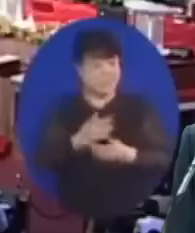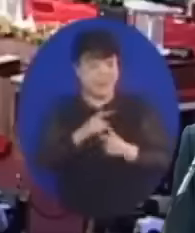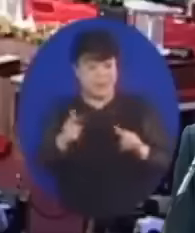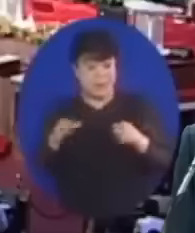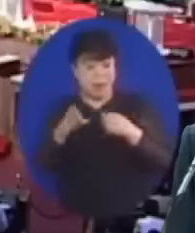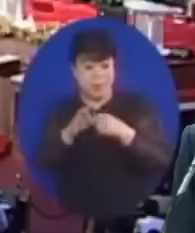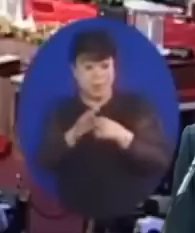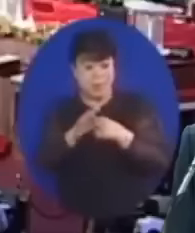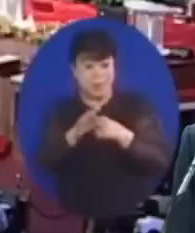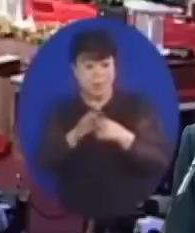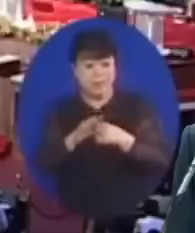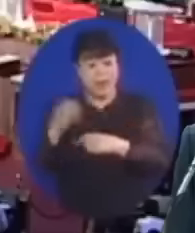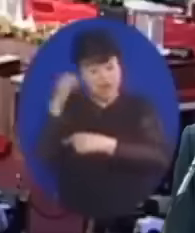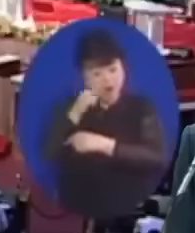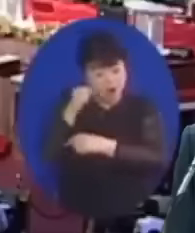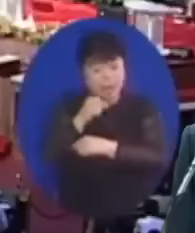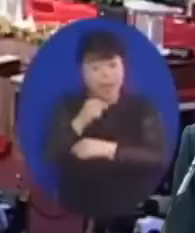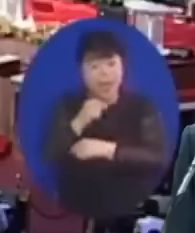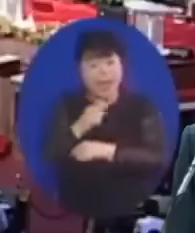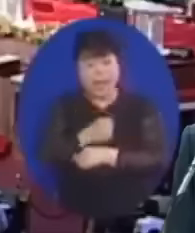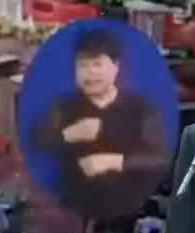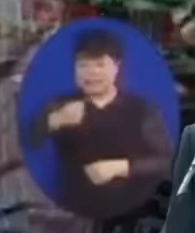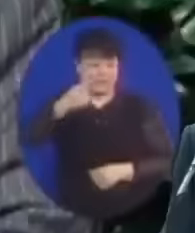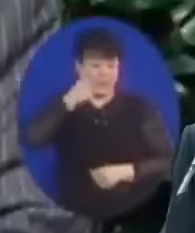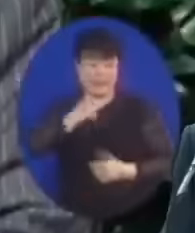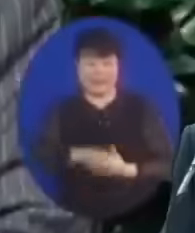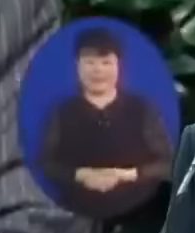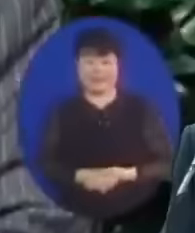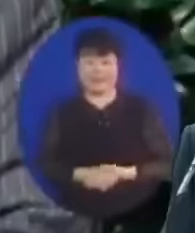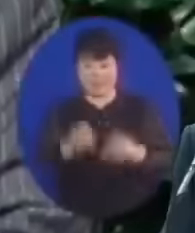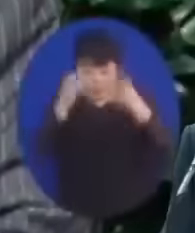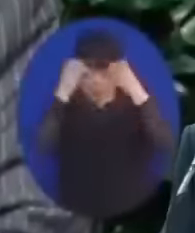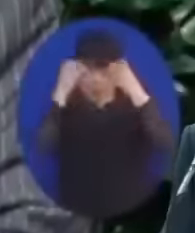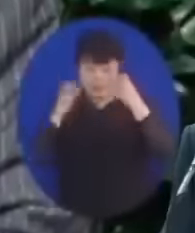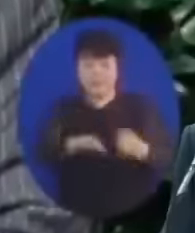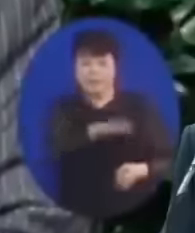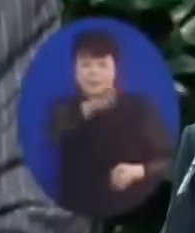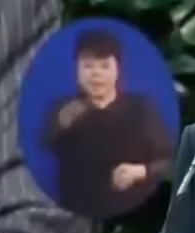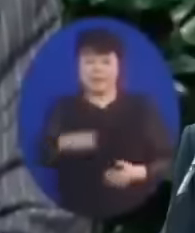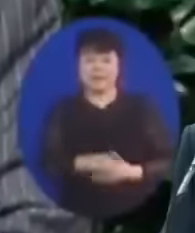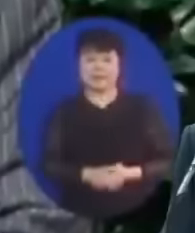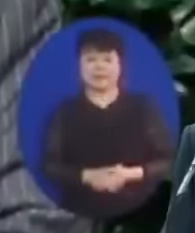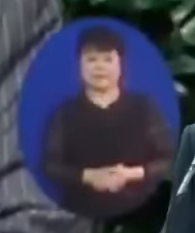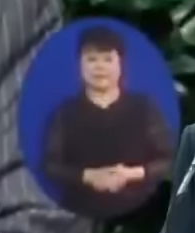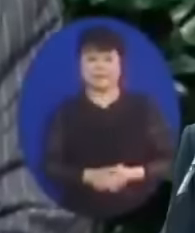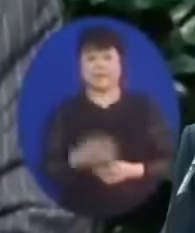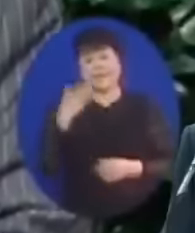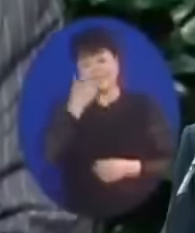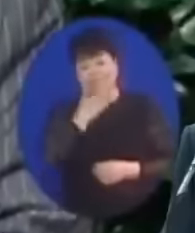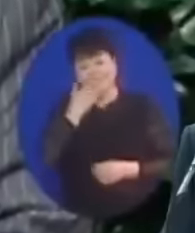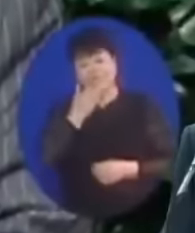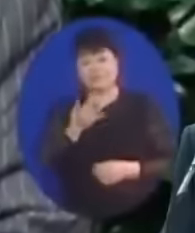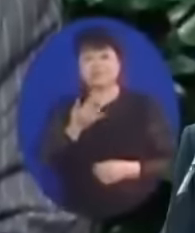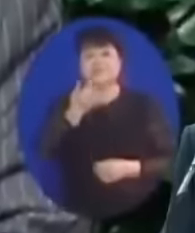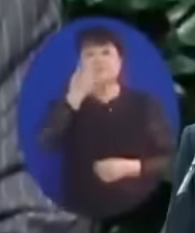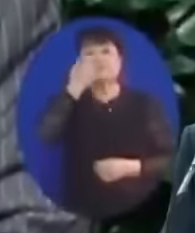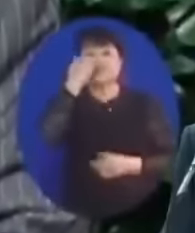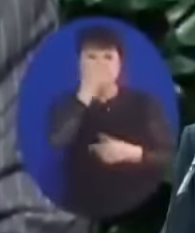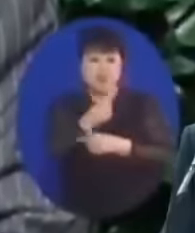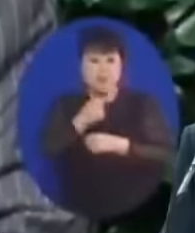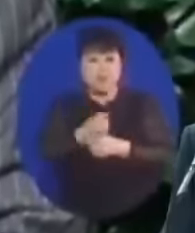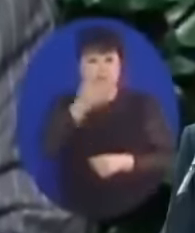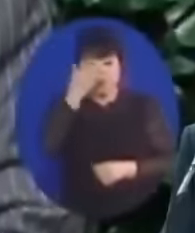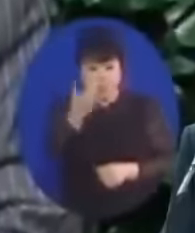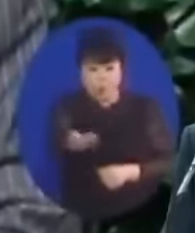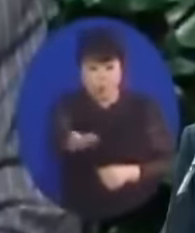않고는 고난의 열매를 우리가 취할 수 없습니다. 고난은 우리에게 달고 향기로운 열매를 맺게